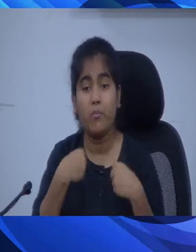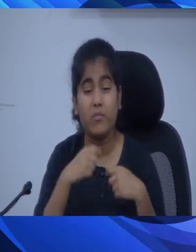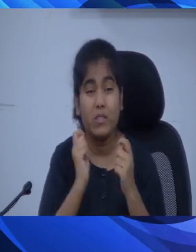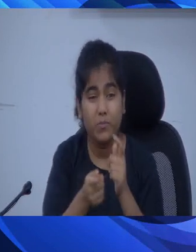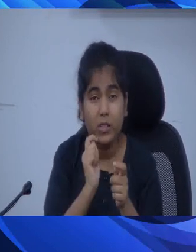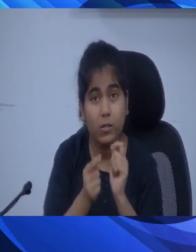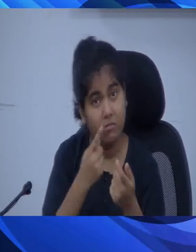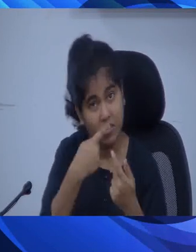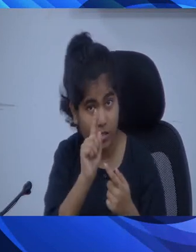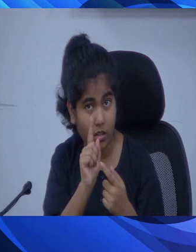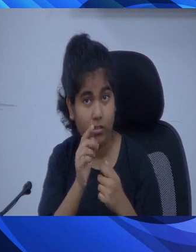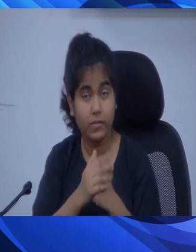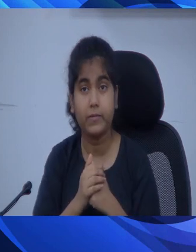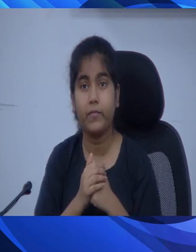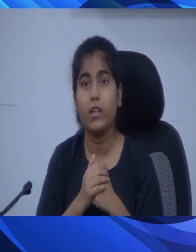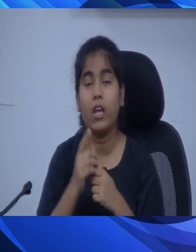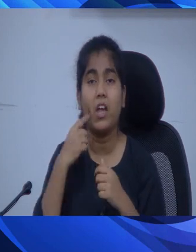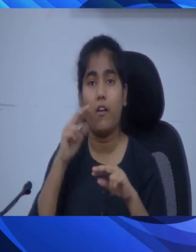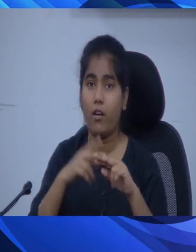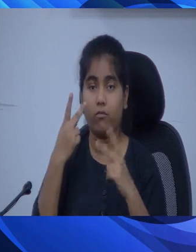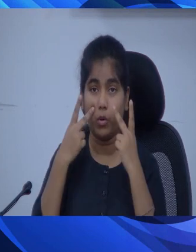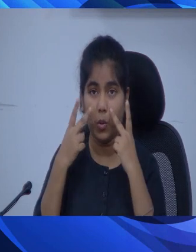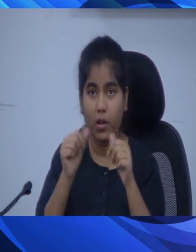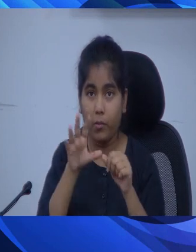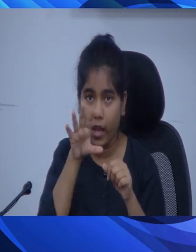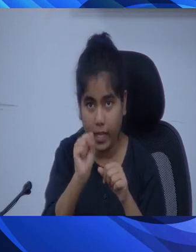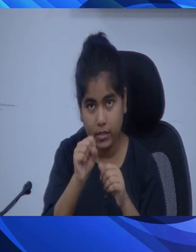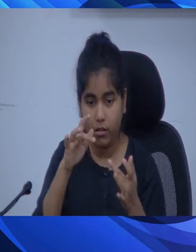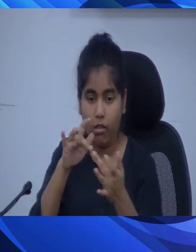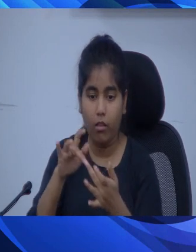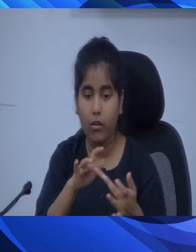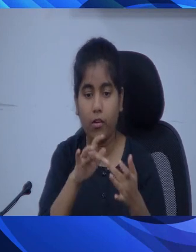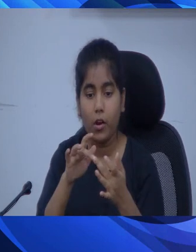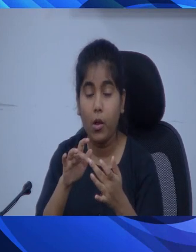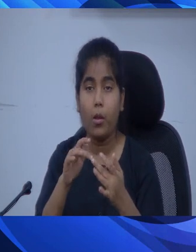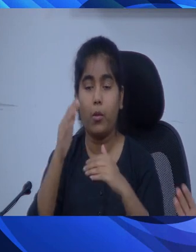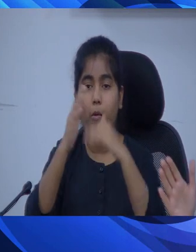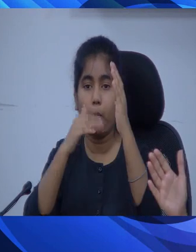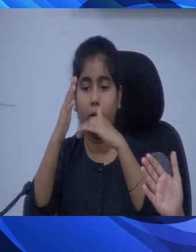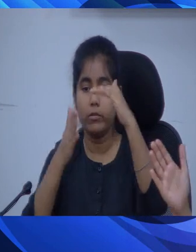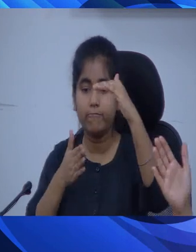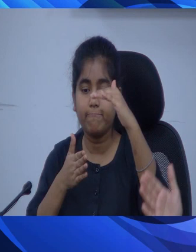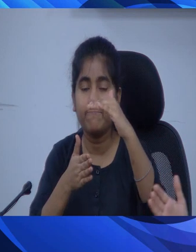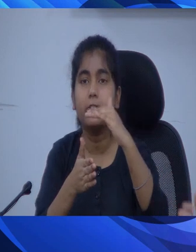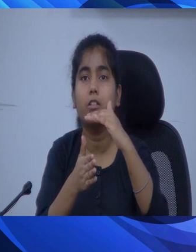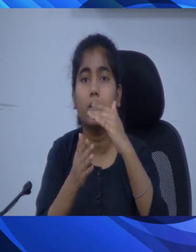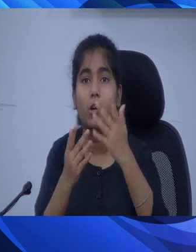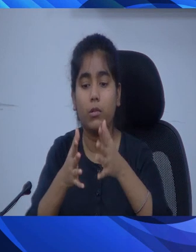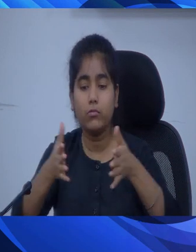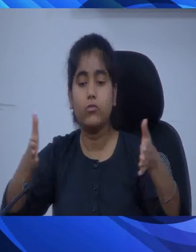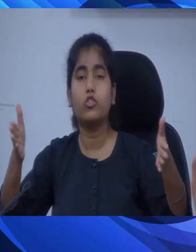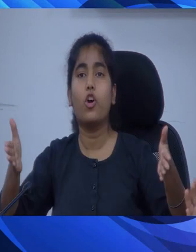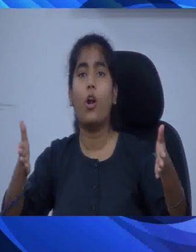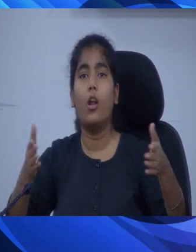स्पेंड कर रहे हैं वो सही हैं। अगर आप देखेंगे कि आपकी एक्सेसिबल रूट है जहाँ से आप मेन बिल्डिंग को एंटर करते हैं तो आपके पास वो